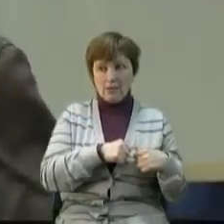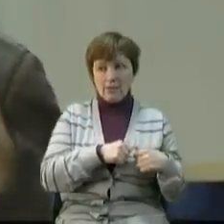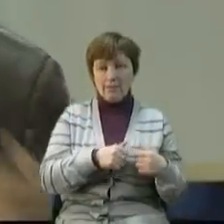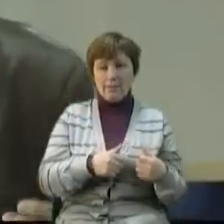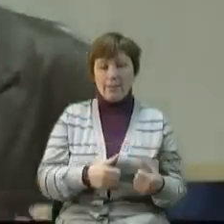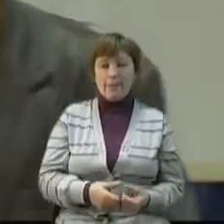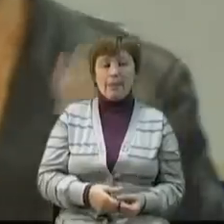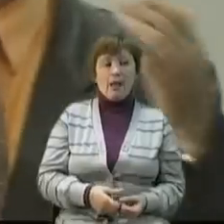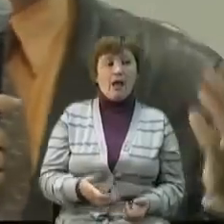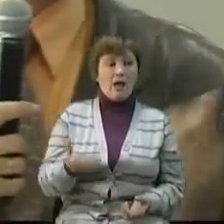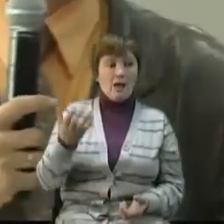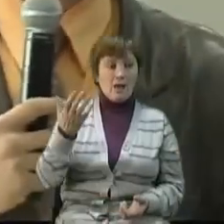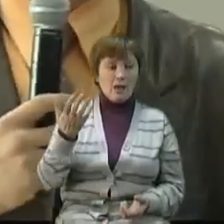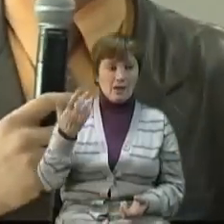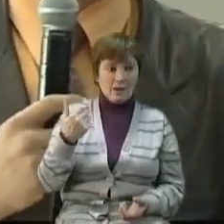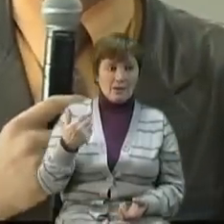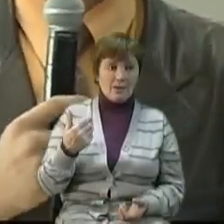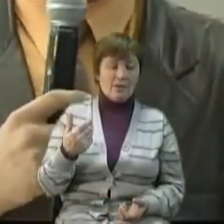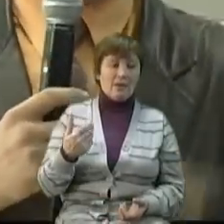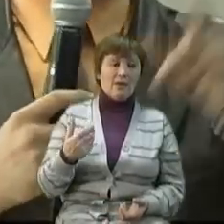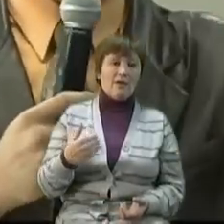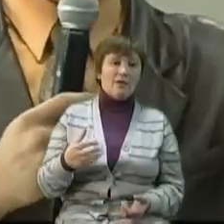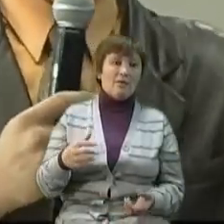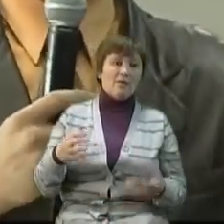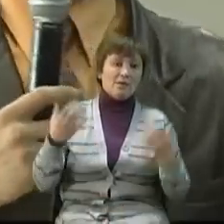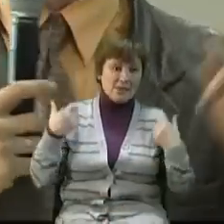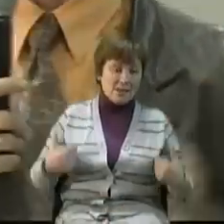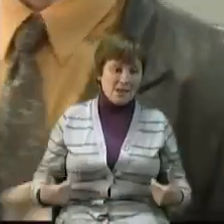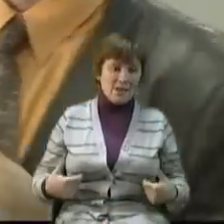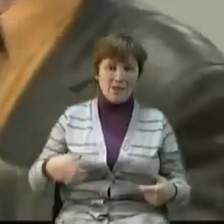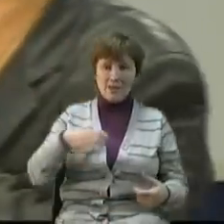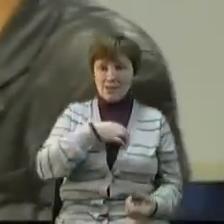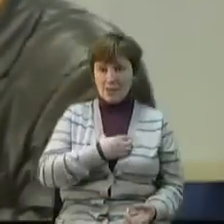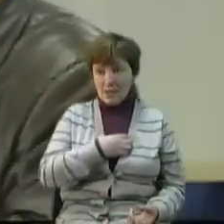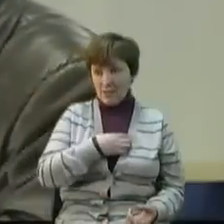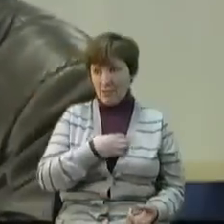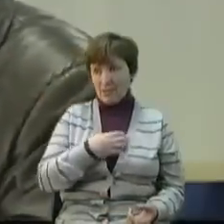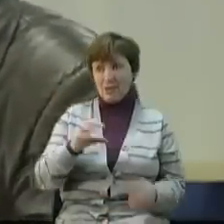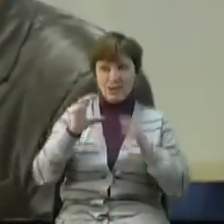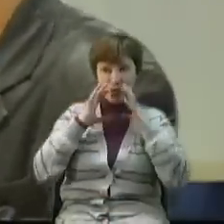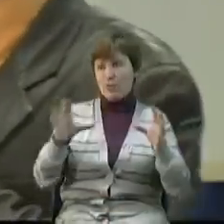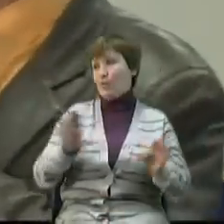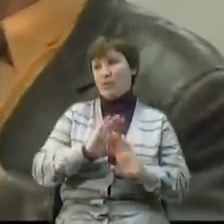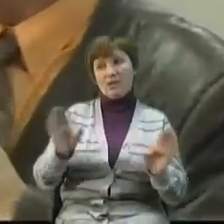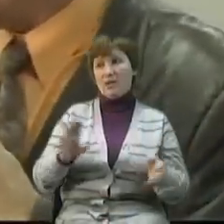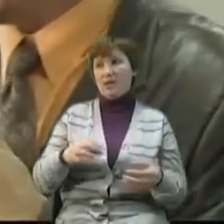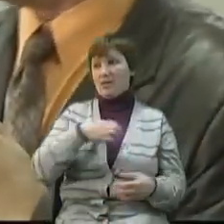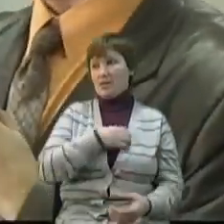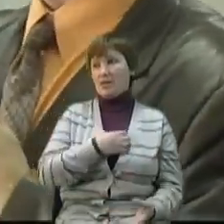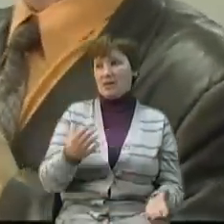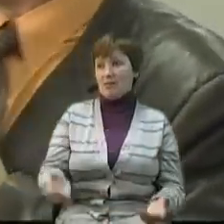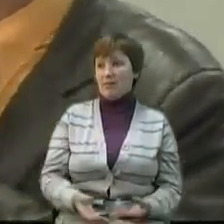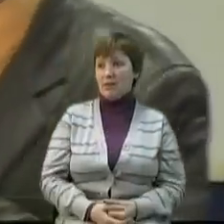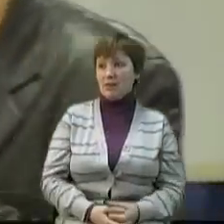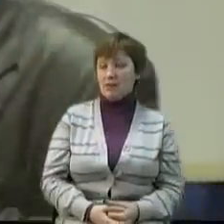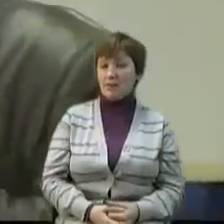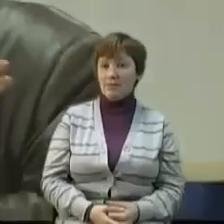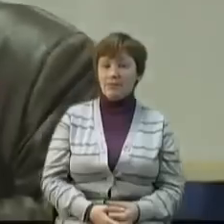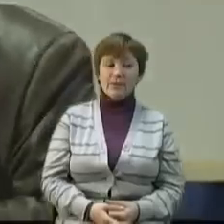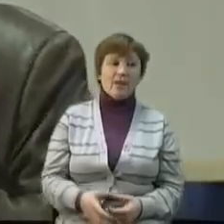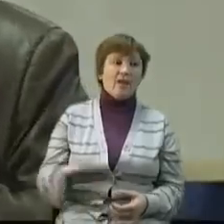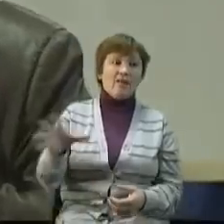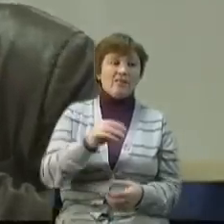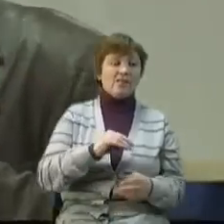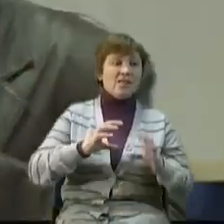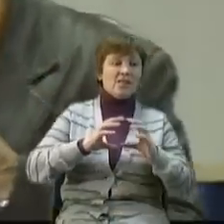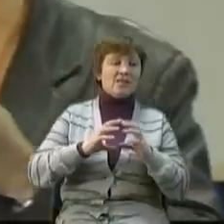Когда мы грешим, вот тогда дух скорбит. Во всех земных страданиях скорбит наша плоть, наша душа и наше тело.